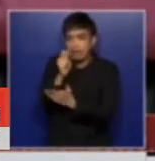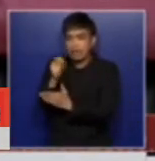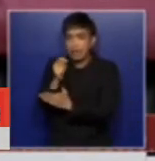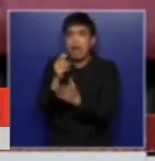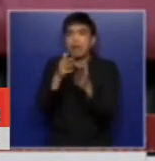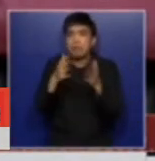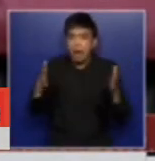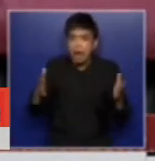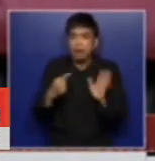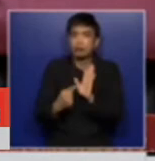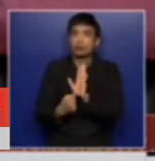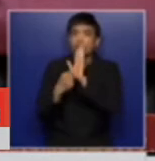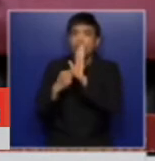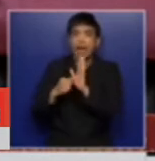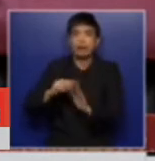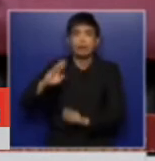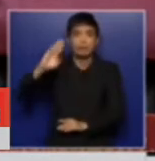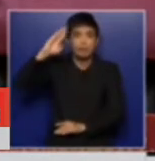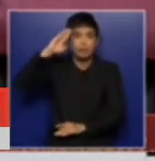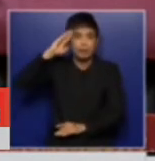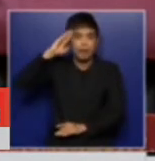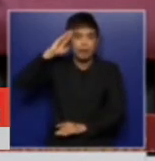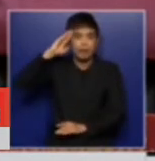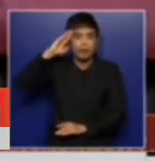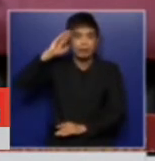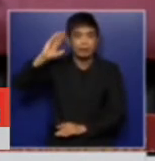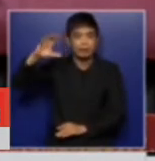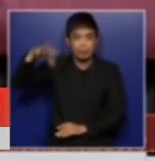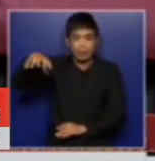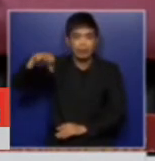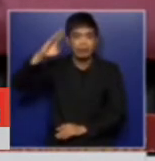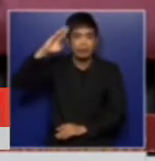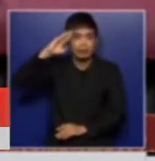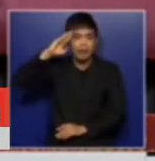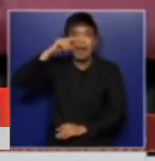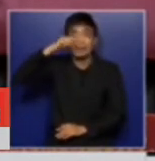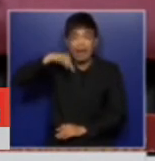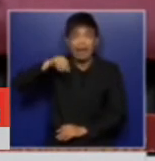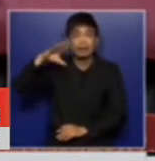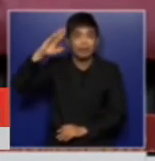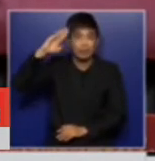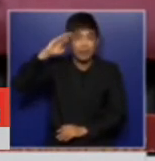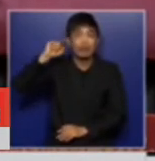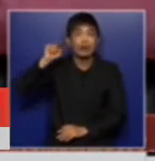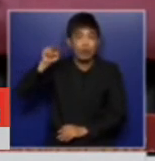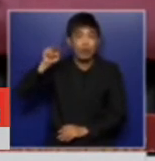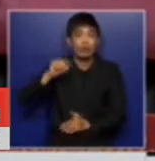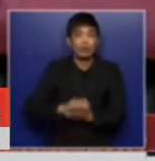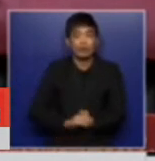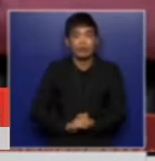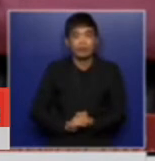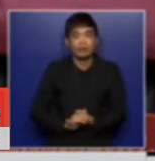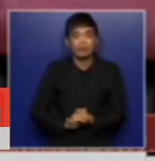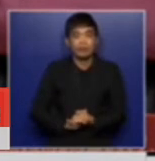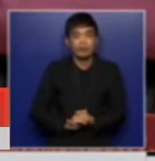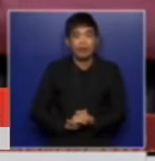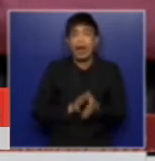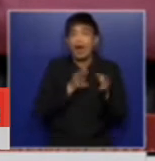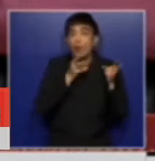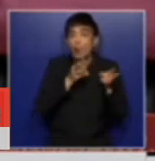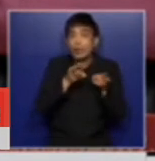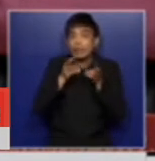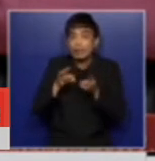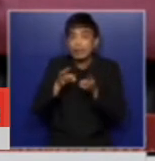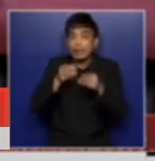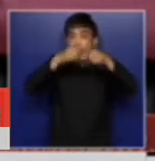องทัพไทยของเราเนี่ยนะครับเราเอาโครงสร้างกองทัพมาจากประเทศสหรัฐ